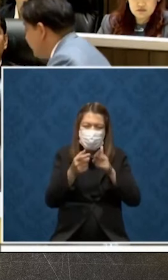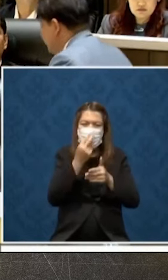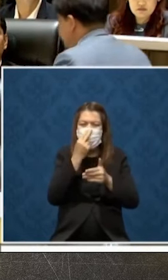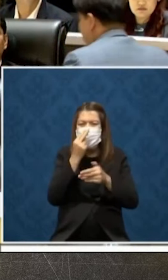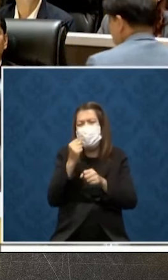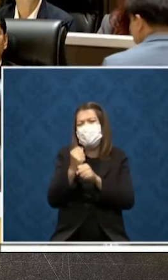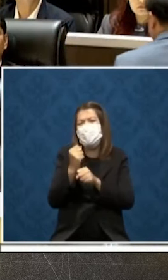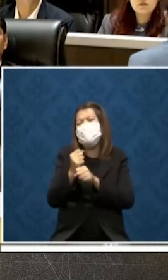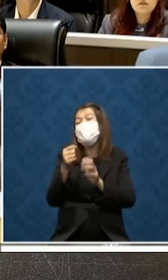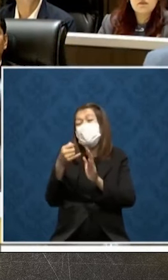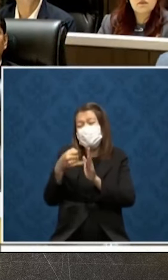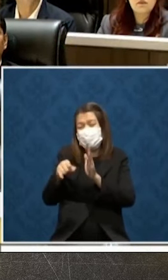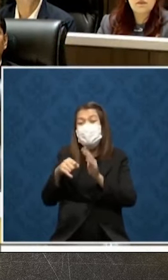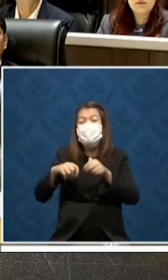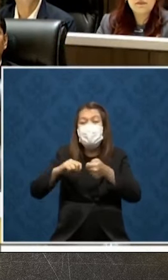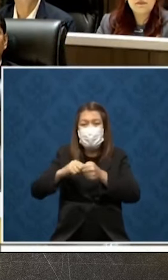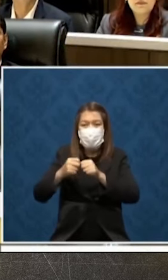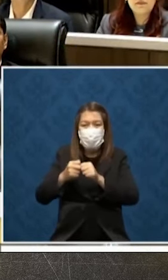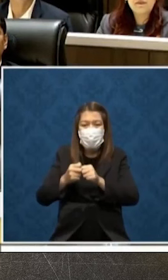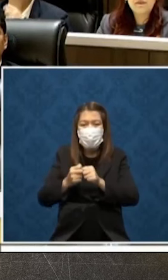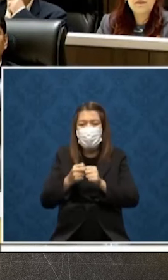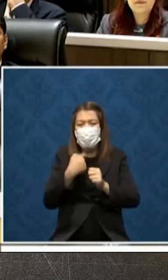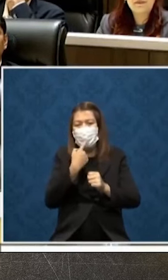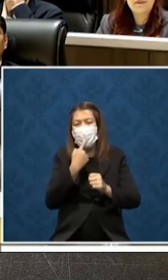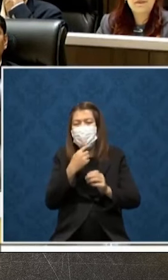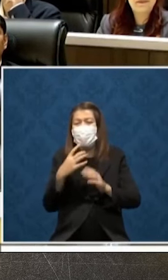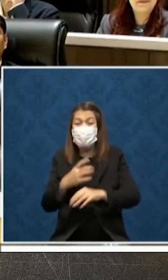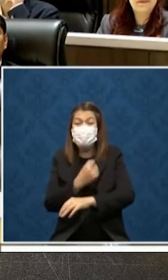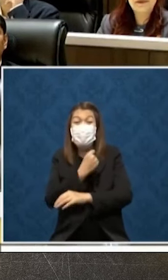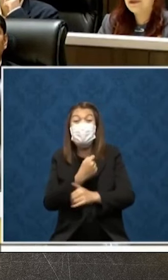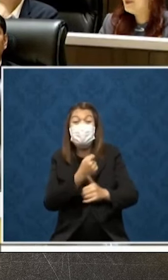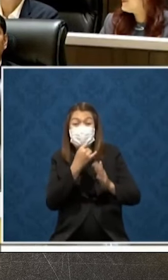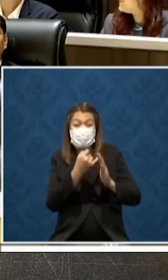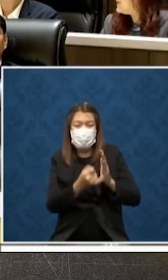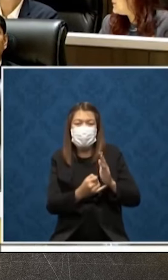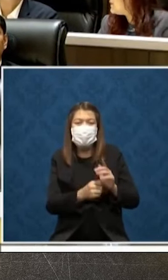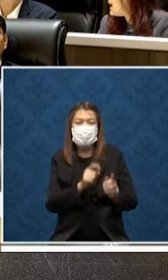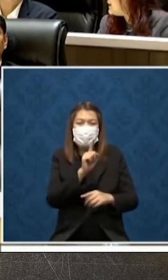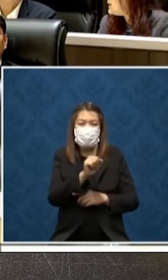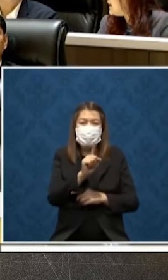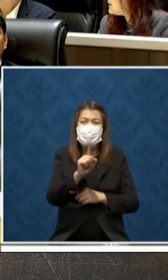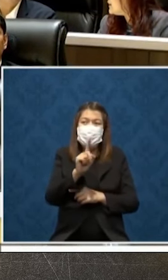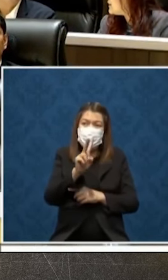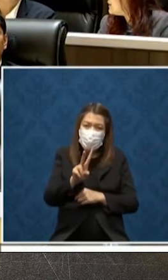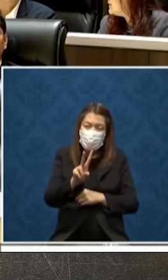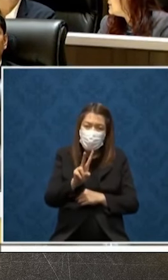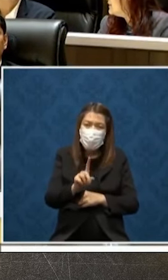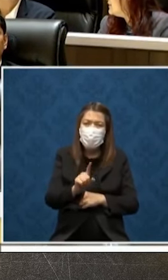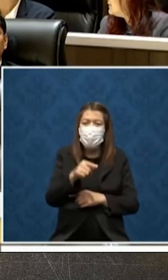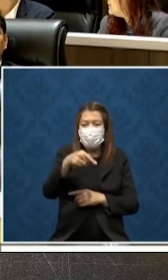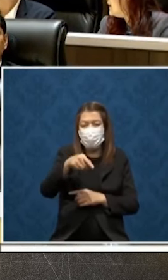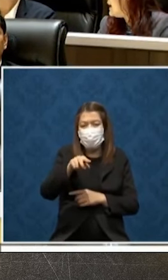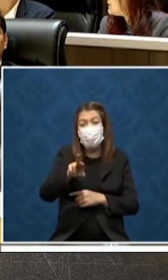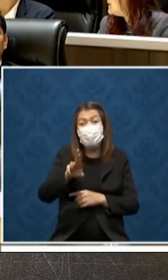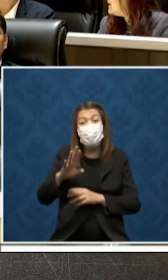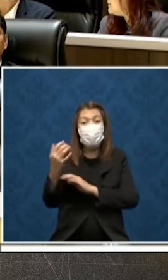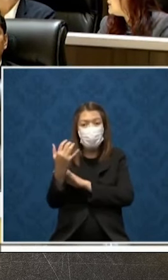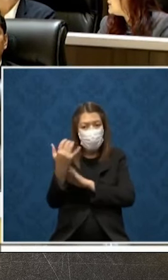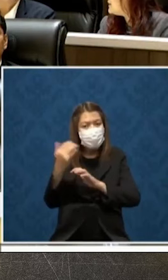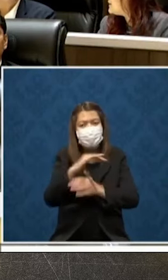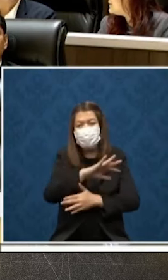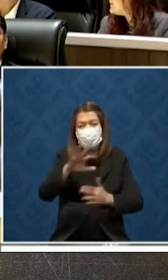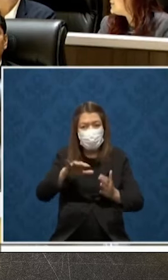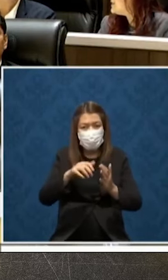กฎหมายนิรโทษกรรมให้กับผู้ถูกดำเนินคดีทางการเมืองทั้งคดี112 116และพรบ.พรบ.คอมทั้งหมด